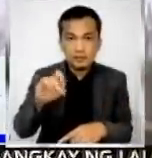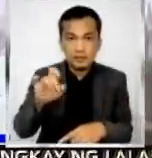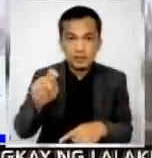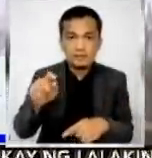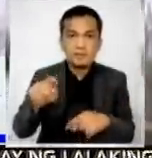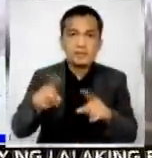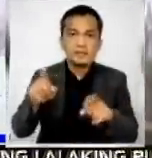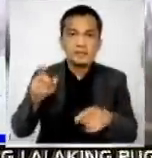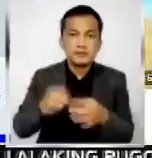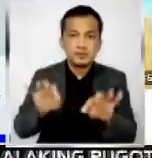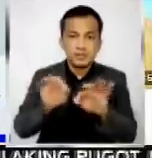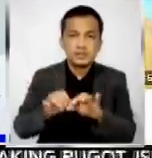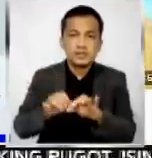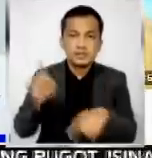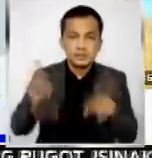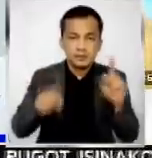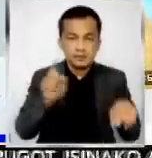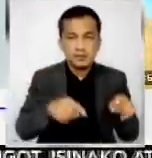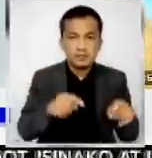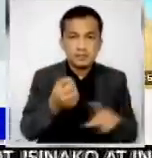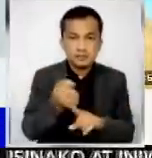renewable energy. So